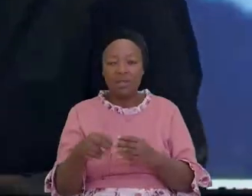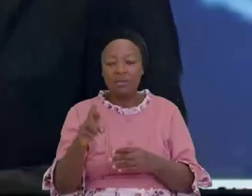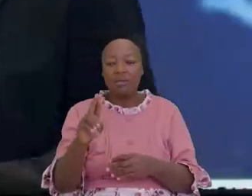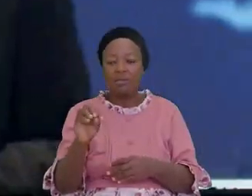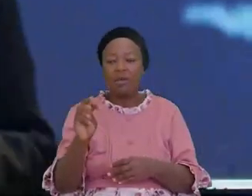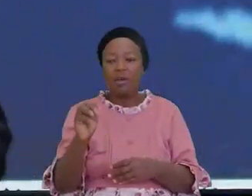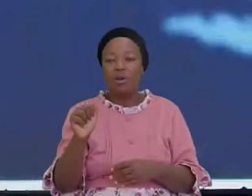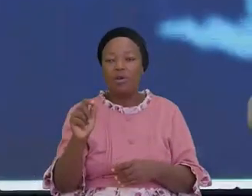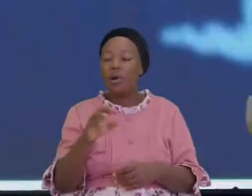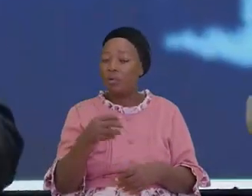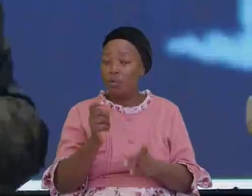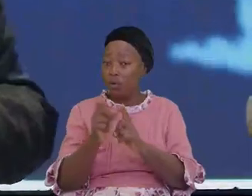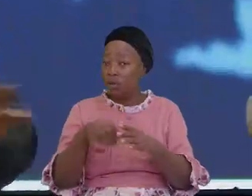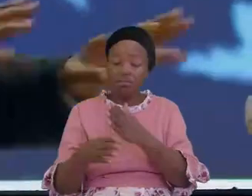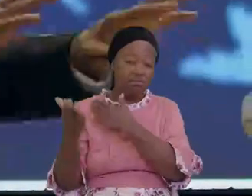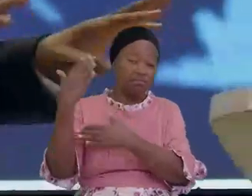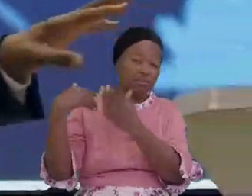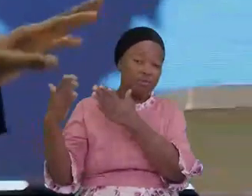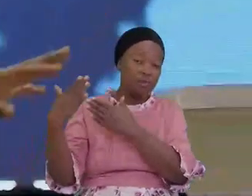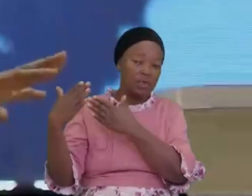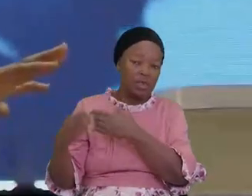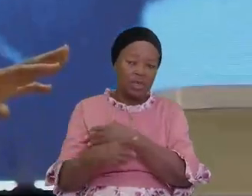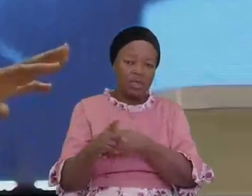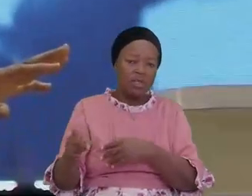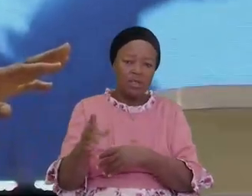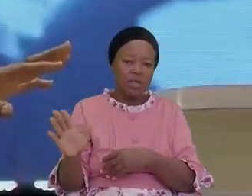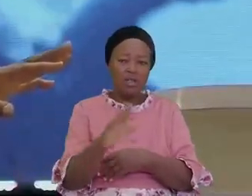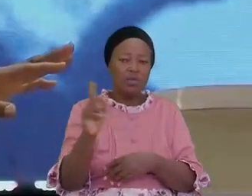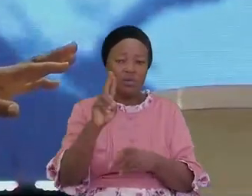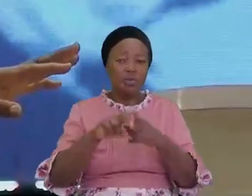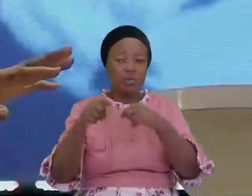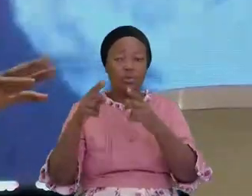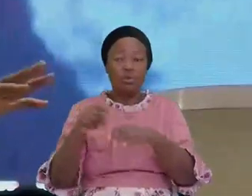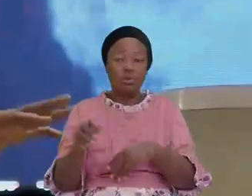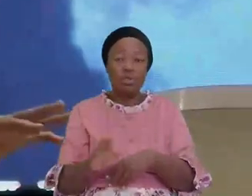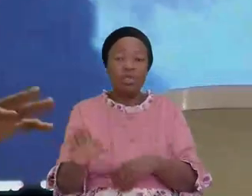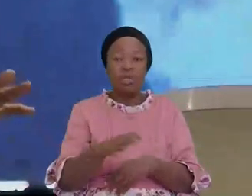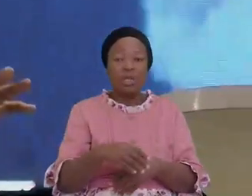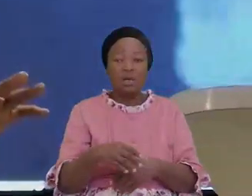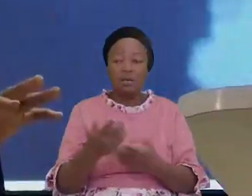Dans le monde romain, à l'époque, ils allaient dans le stade